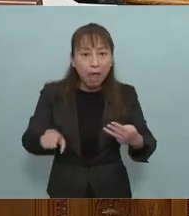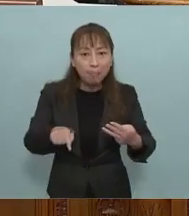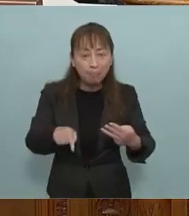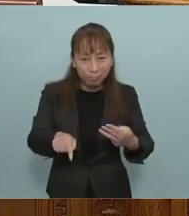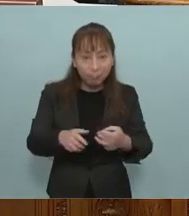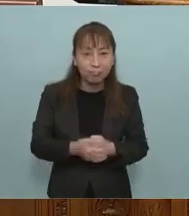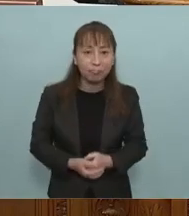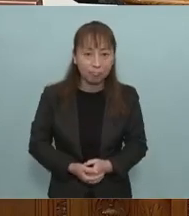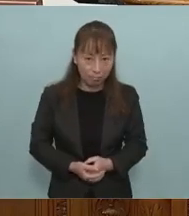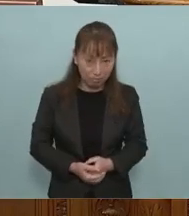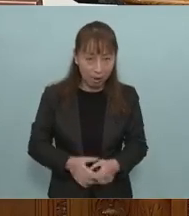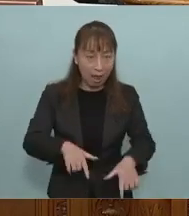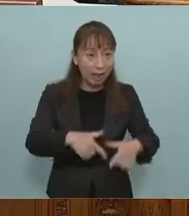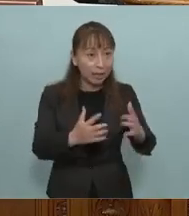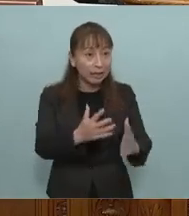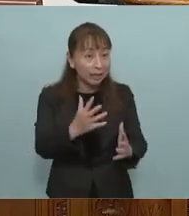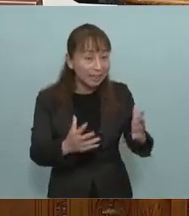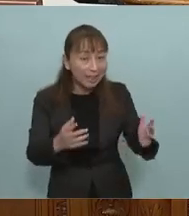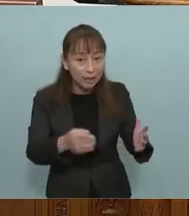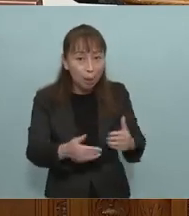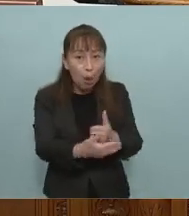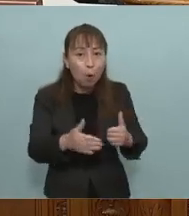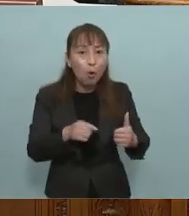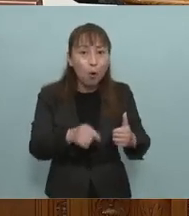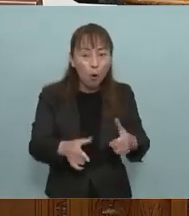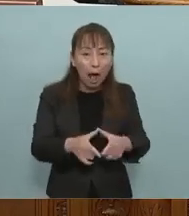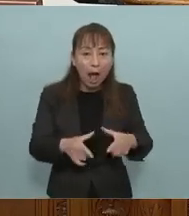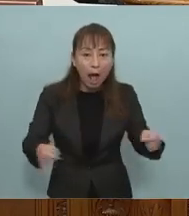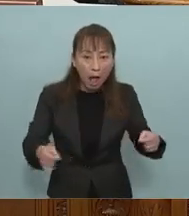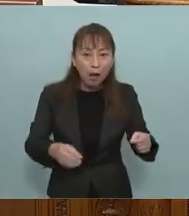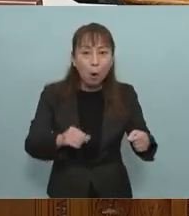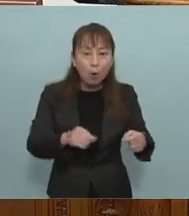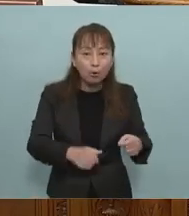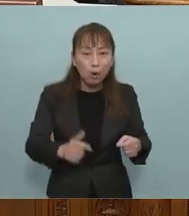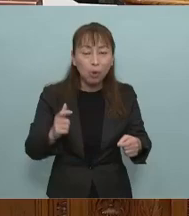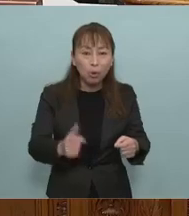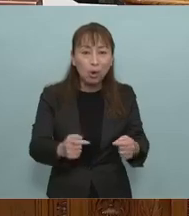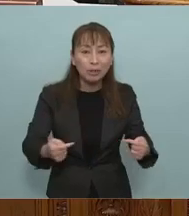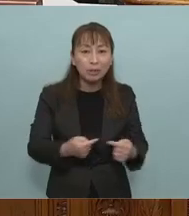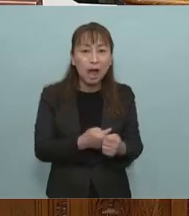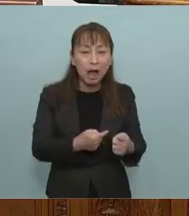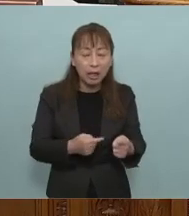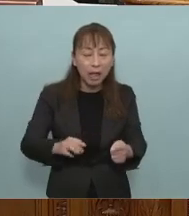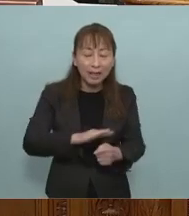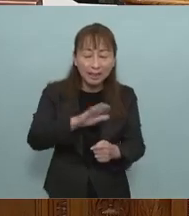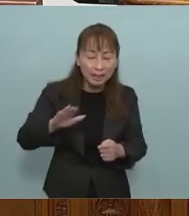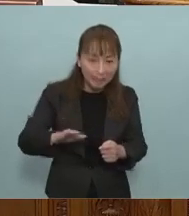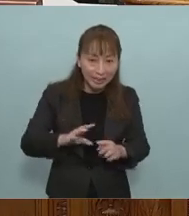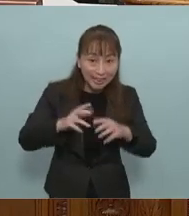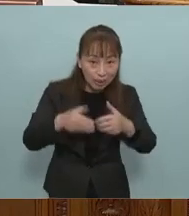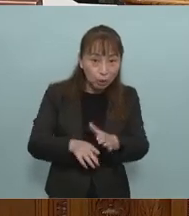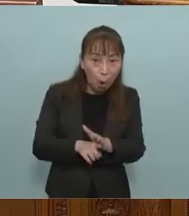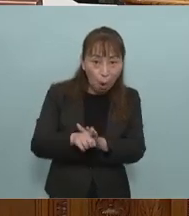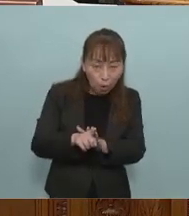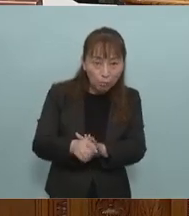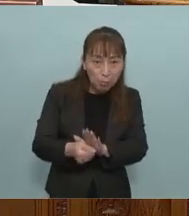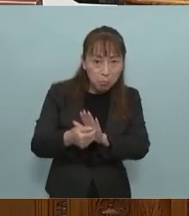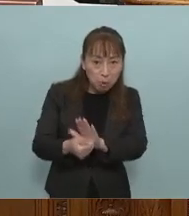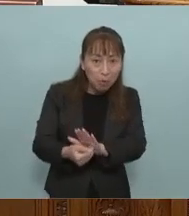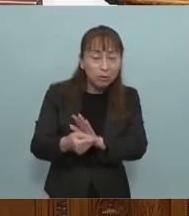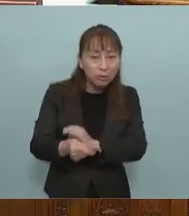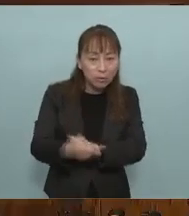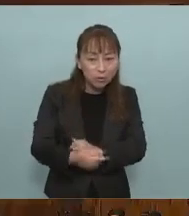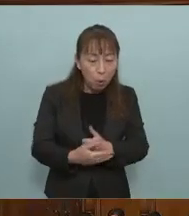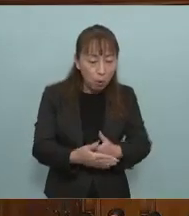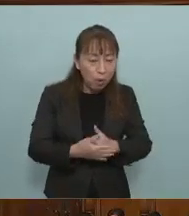また森林等の保護は国土強靭化や地球温暖化防止にも役立つなど、生物多様性を保全